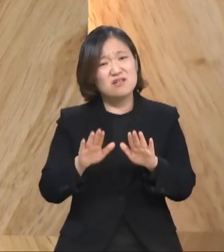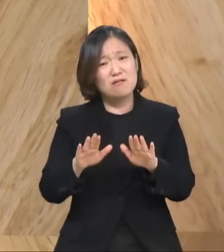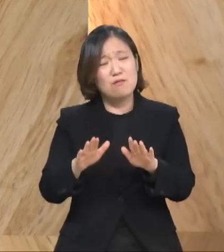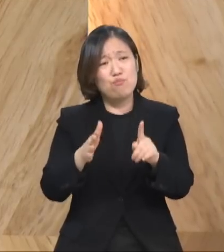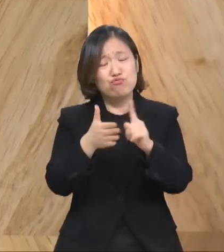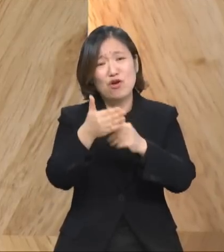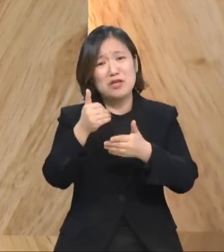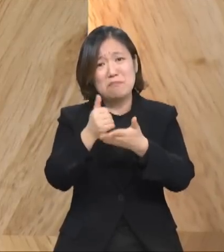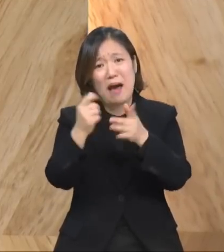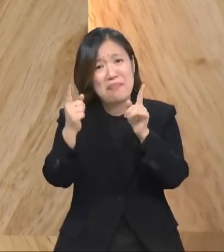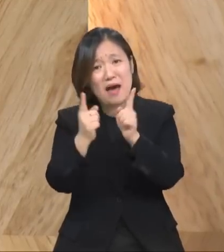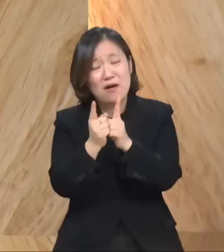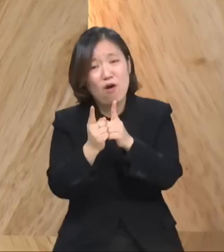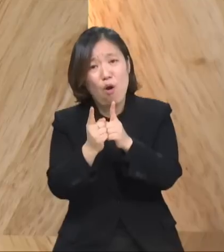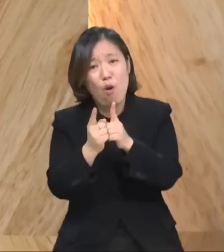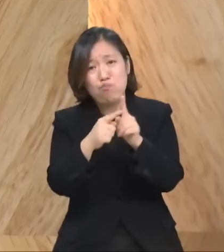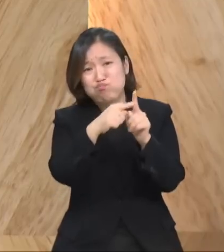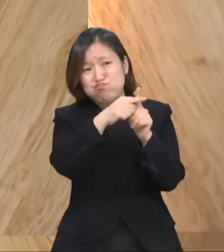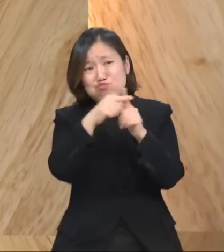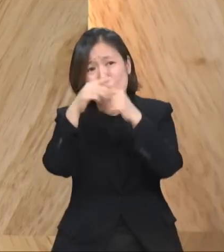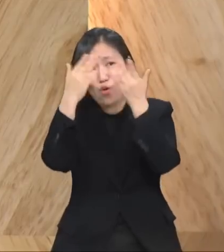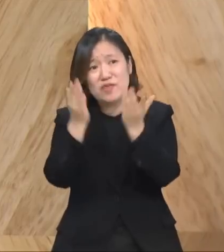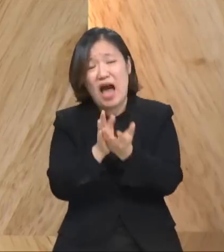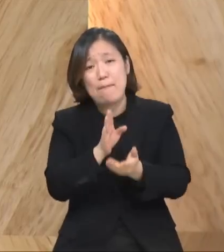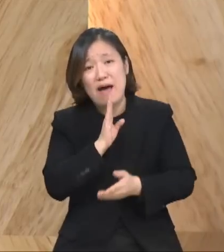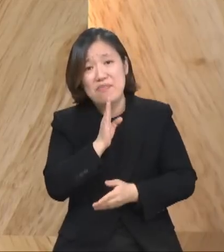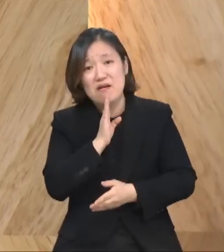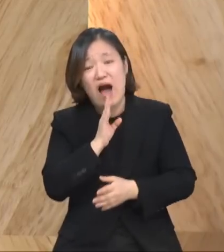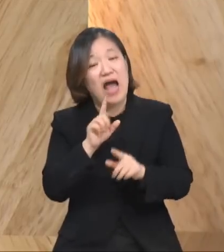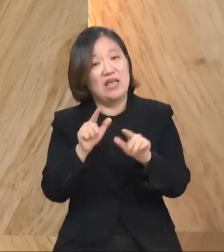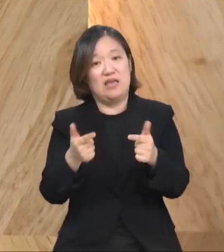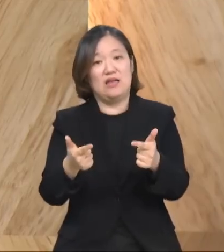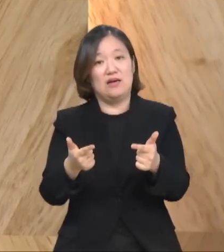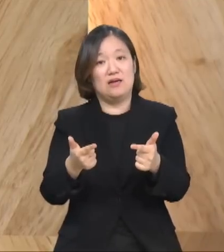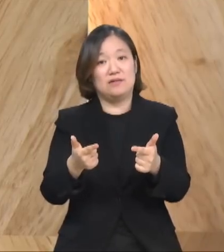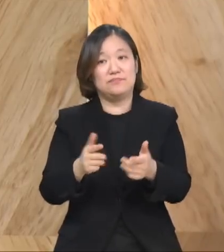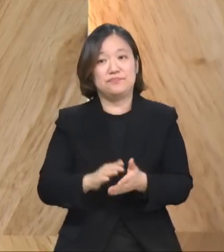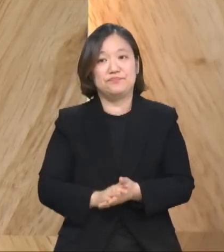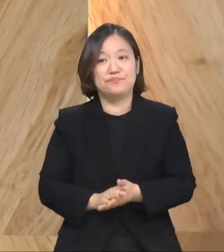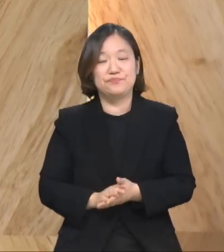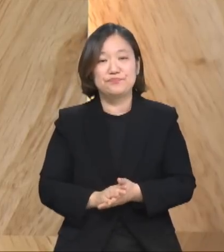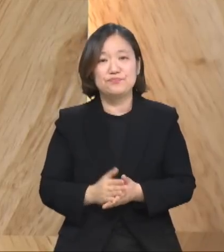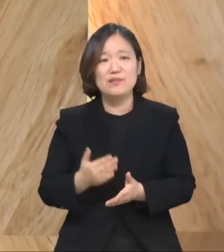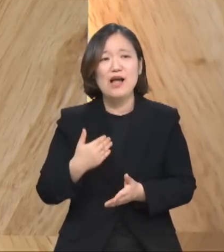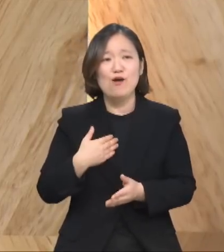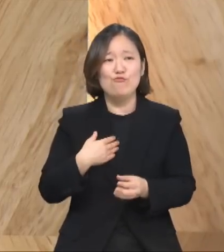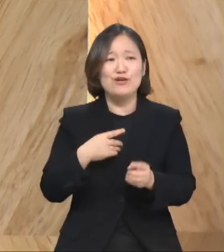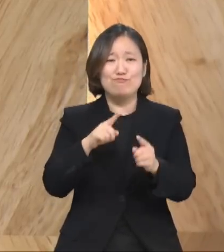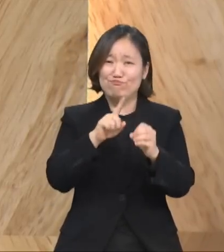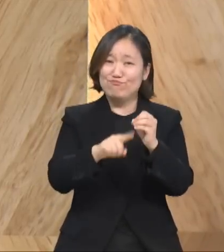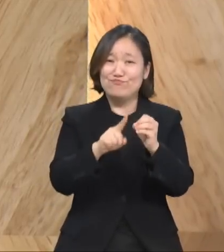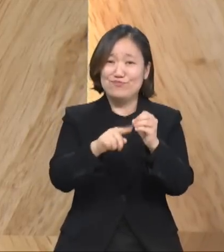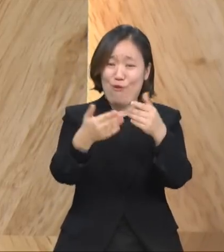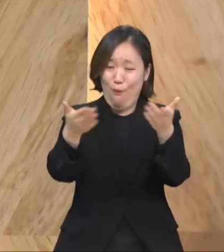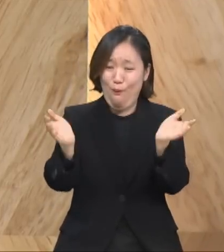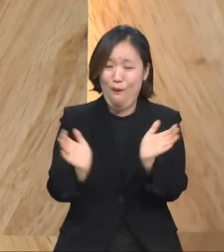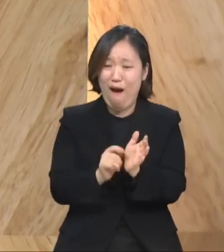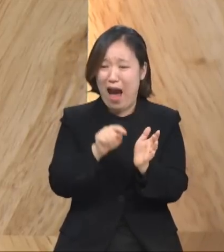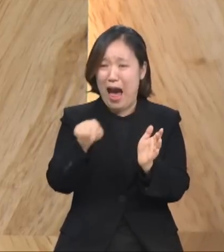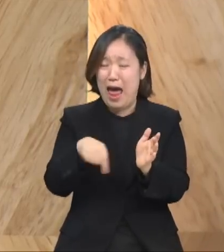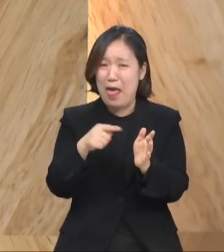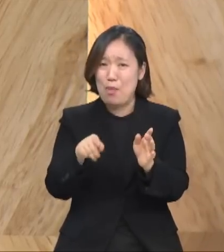제가 좀 이런 얘기하기가 조심스럽지만 불교 안에도 잘못된